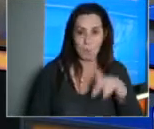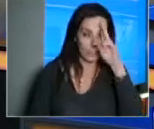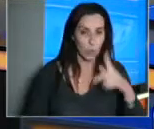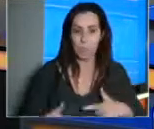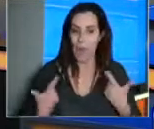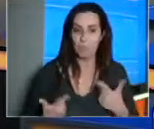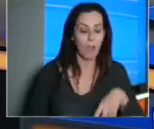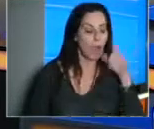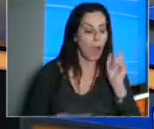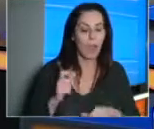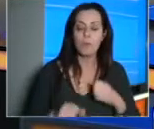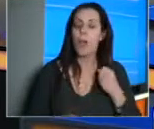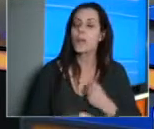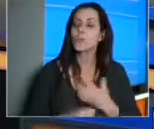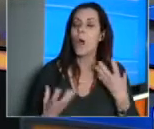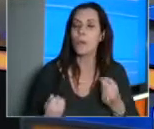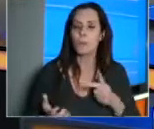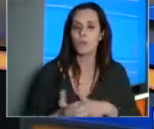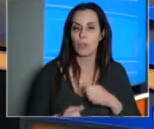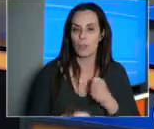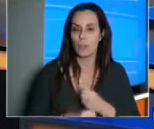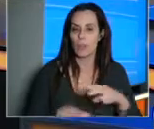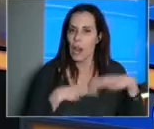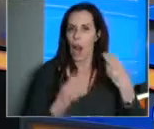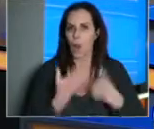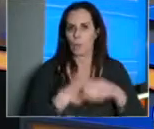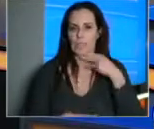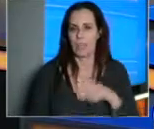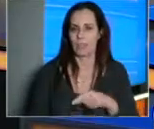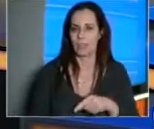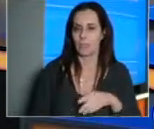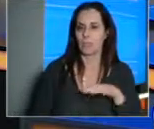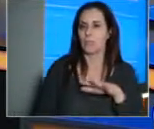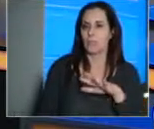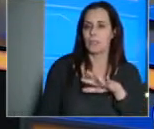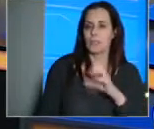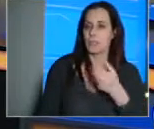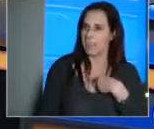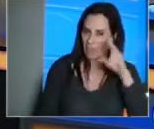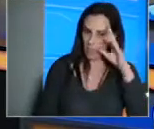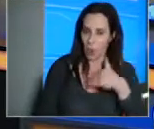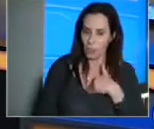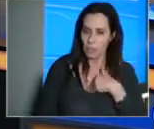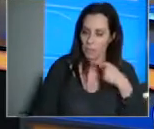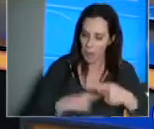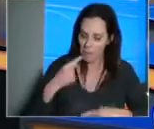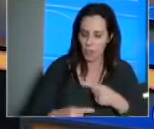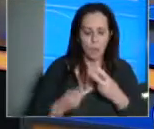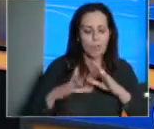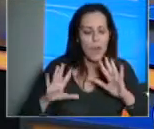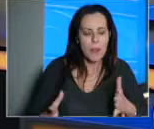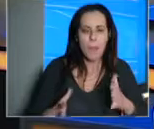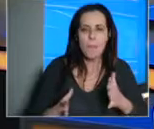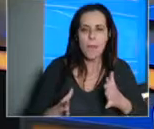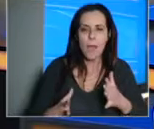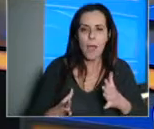החיים שלהם, אנשים עשו דרך כדי לעשות את שיבת ציון שלהם. זאת אומרת שאם אני ליכודניקית במסורת שלי, אז לא משנה לי מה